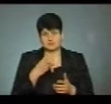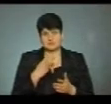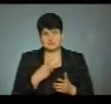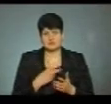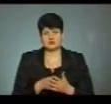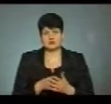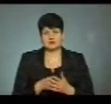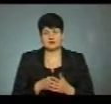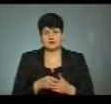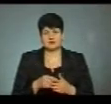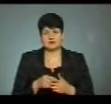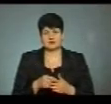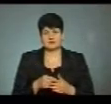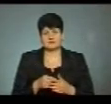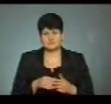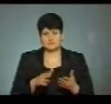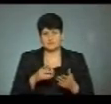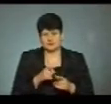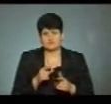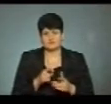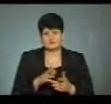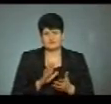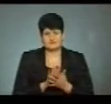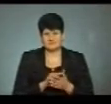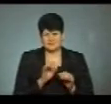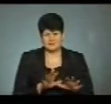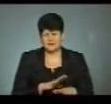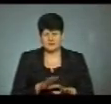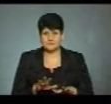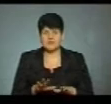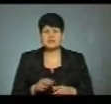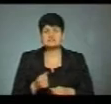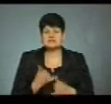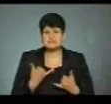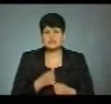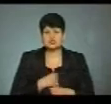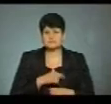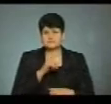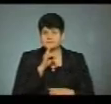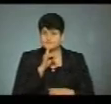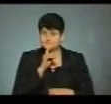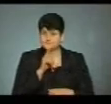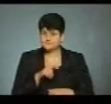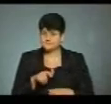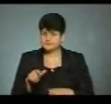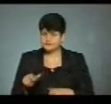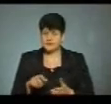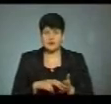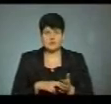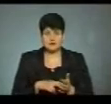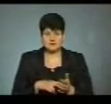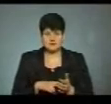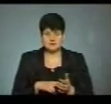ти здався чи відійшов. Ну, зараз прикро за деяких громадян, які, на жаль, мовчать і навіть бояться.